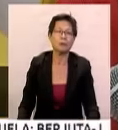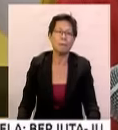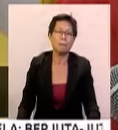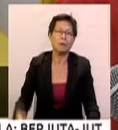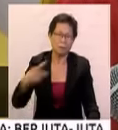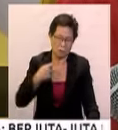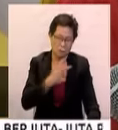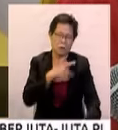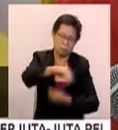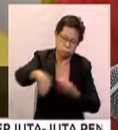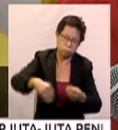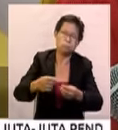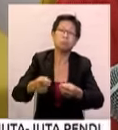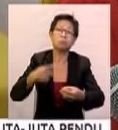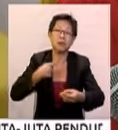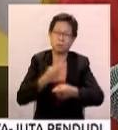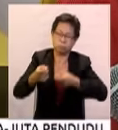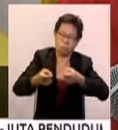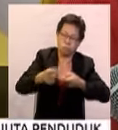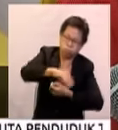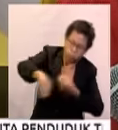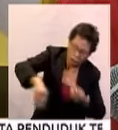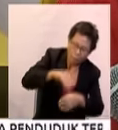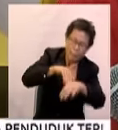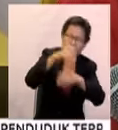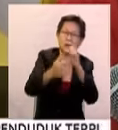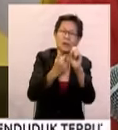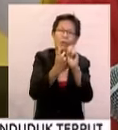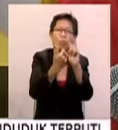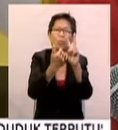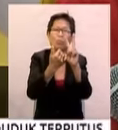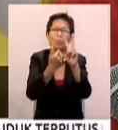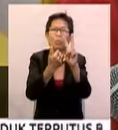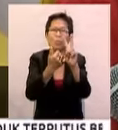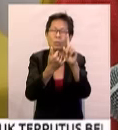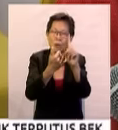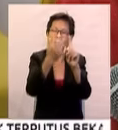Kita mengambil alih bengkel ini tahun 80.